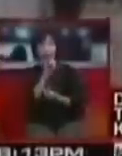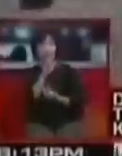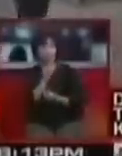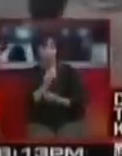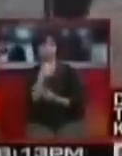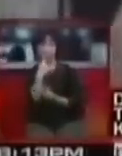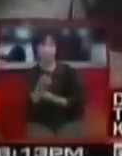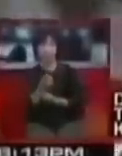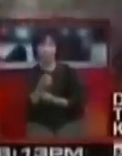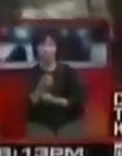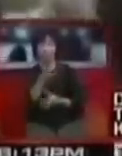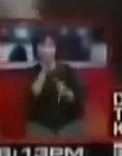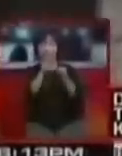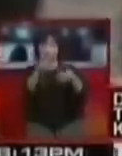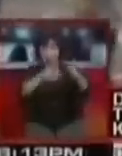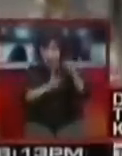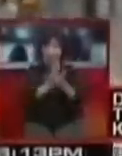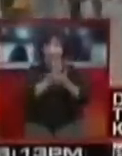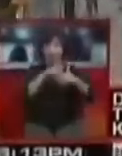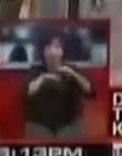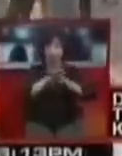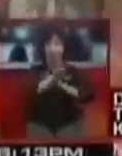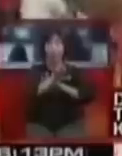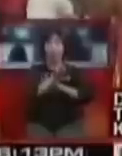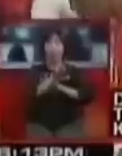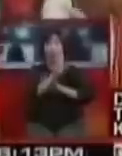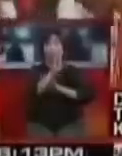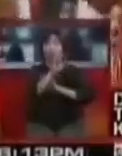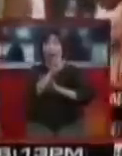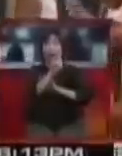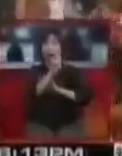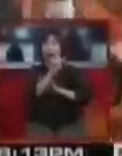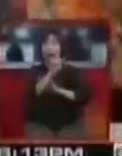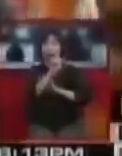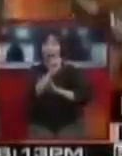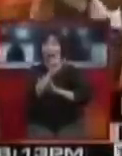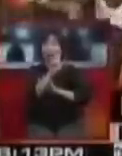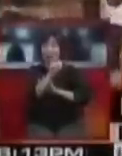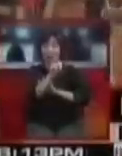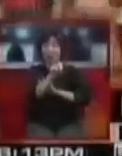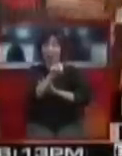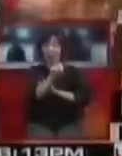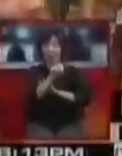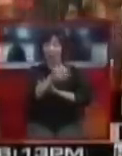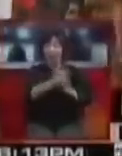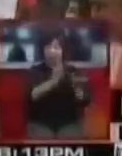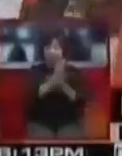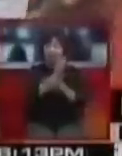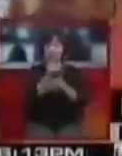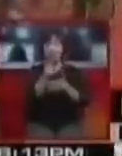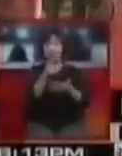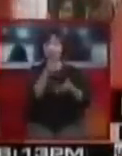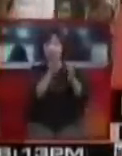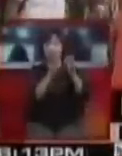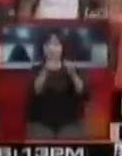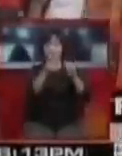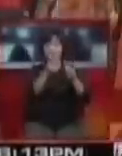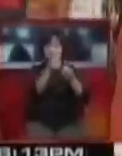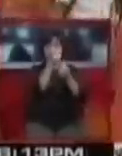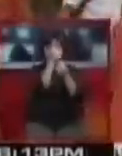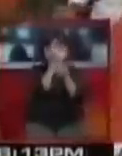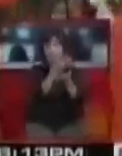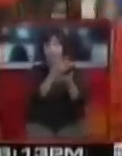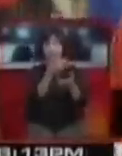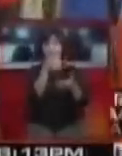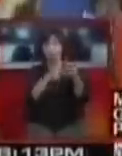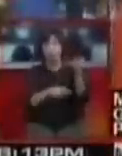sana nagkagulo kung pinayagan lang silang makalapit sa batasan. Hindi sana nangyari yan kung hindi nila hinarang yung mga tao at kung sinunod lang nila kung